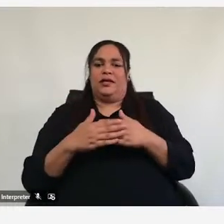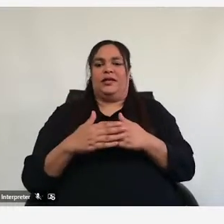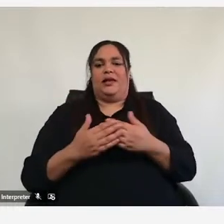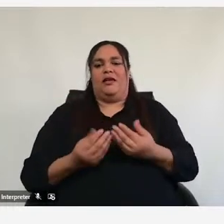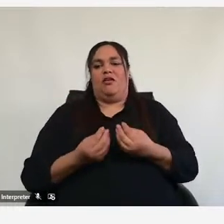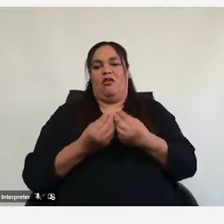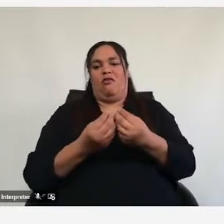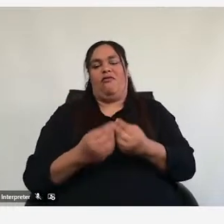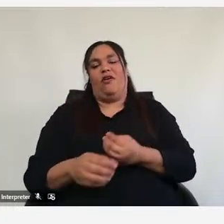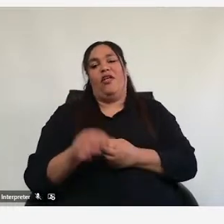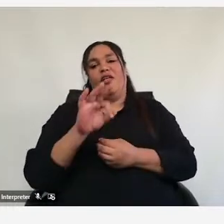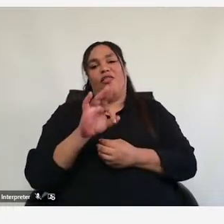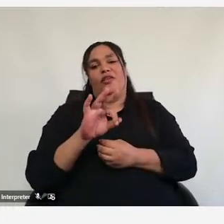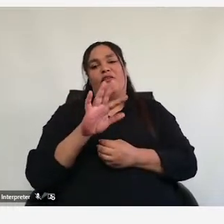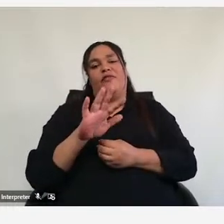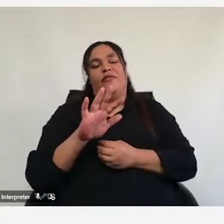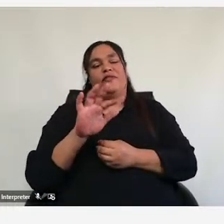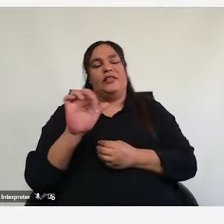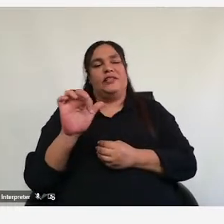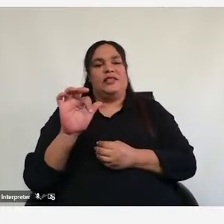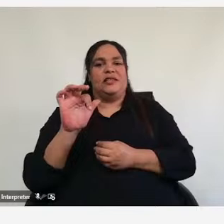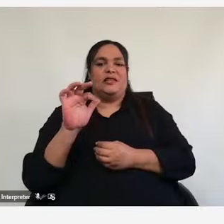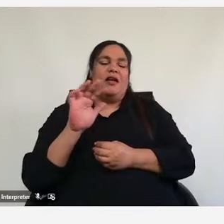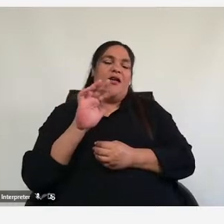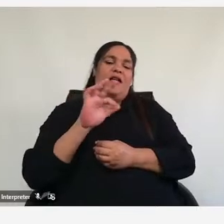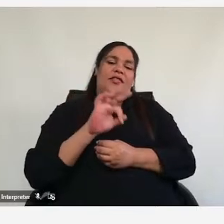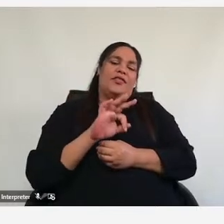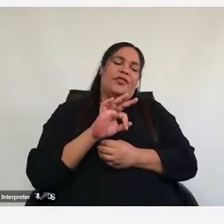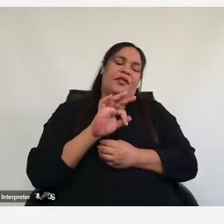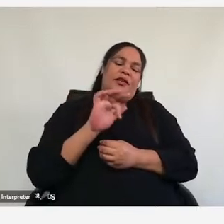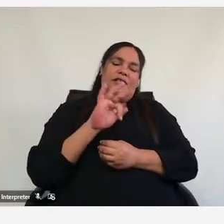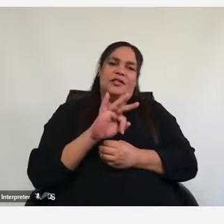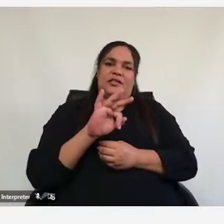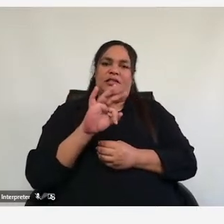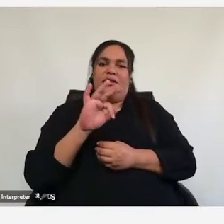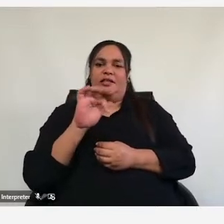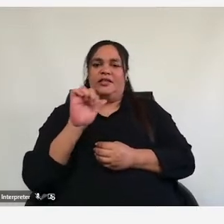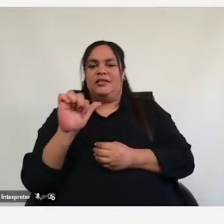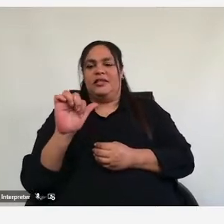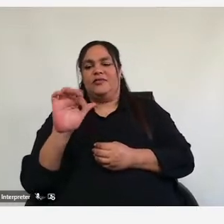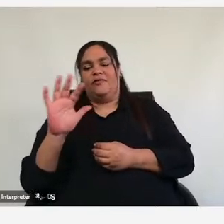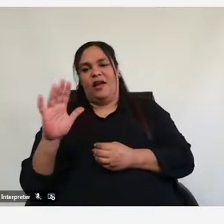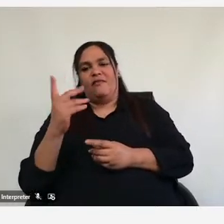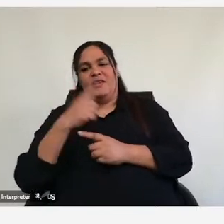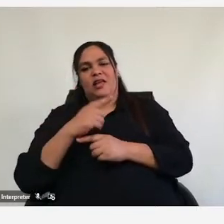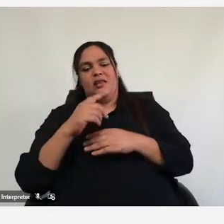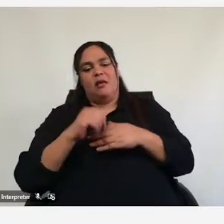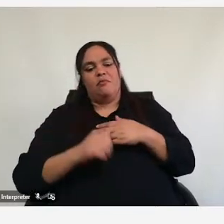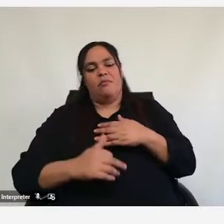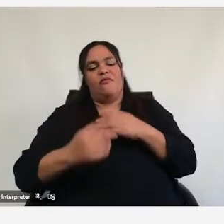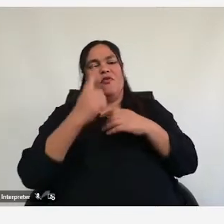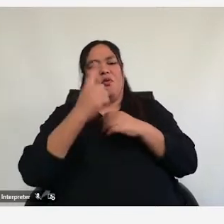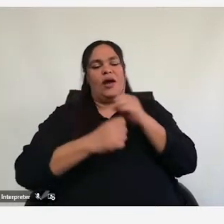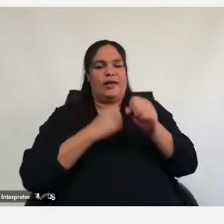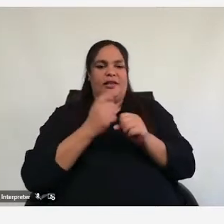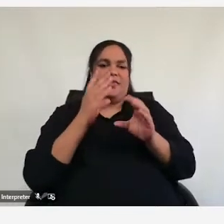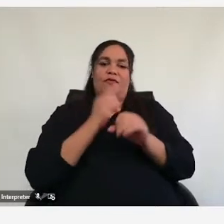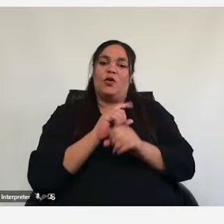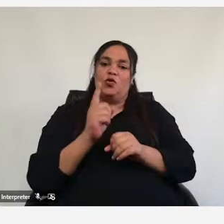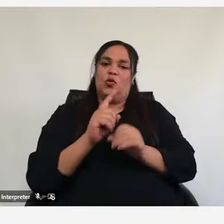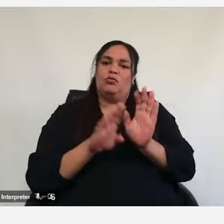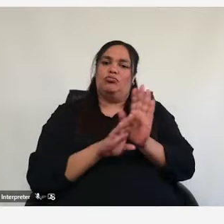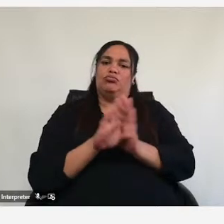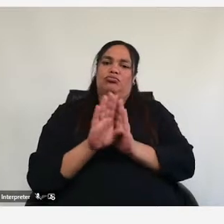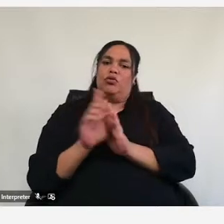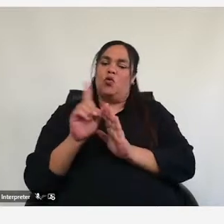Die 365 dae veldtog teen GBV wat deur die DA Wes-Kaap regering geïnisieer is, fokus op die bevordering